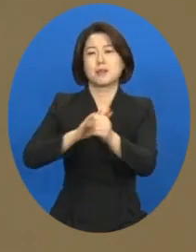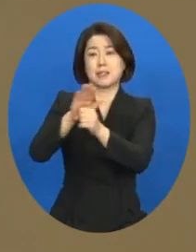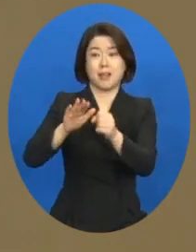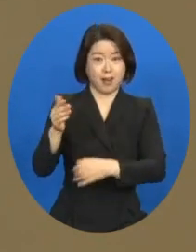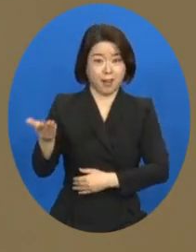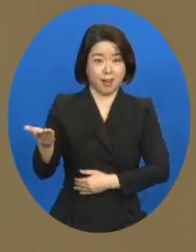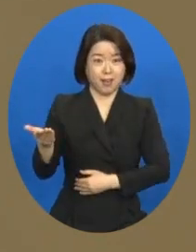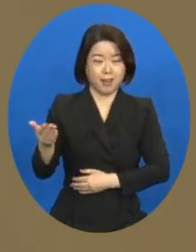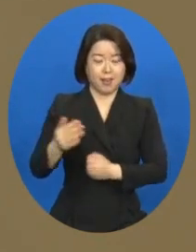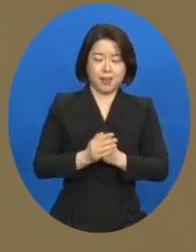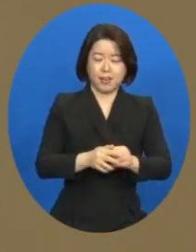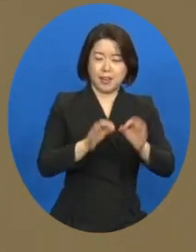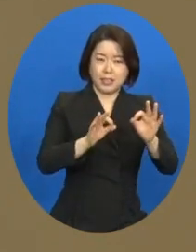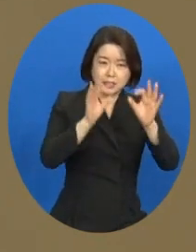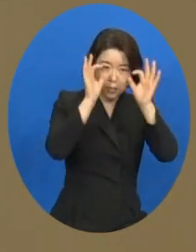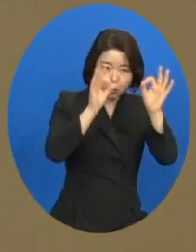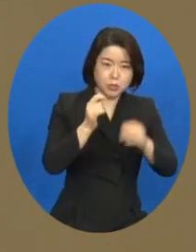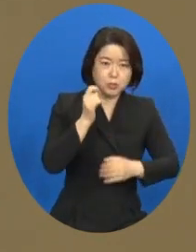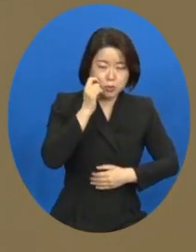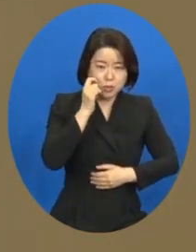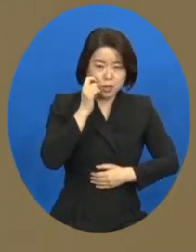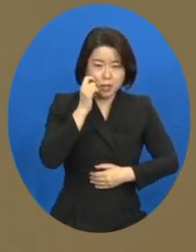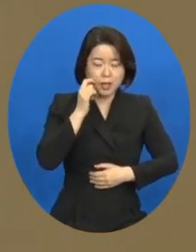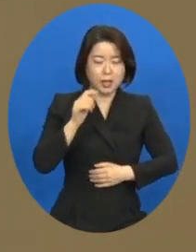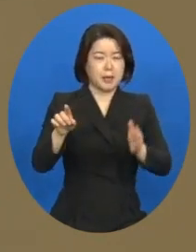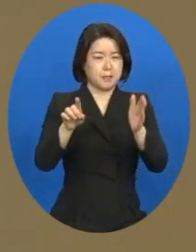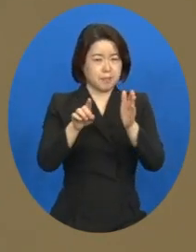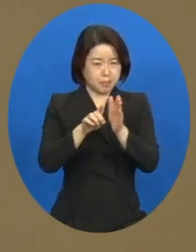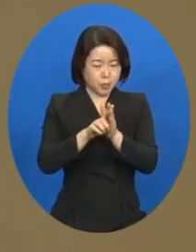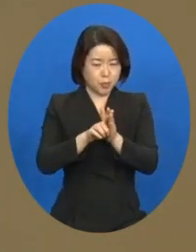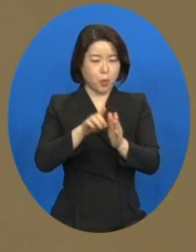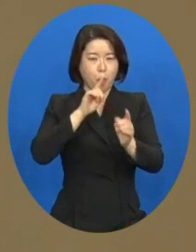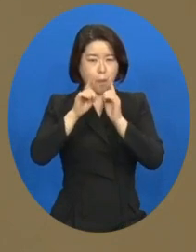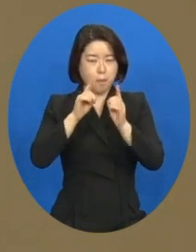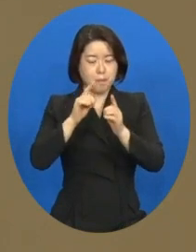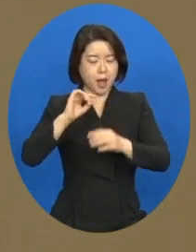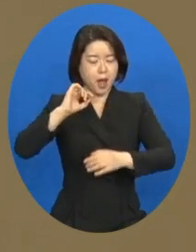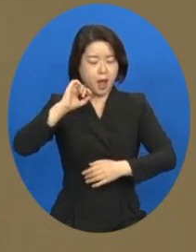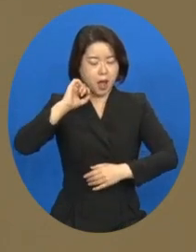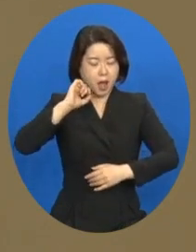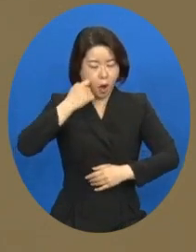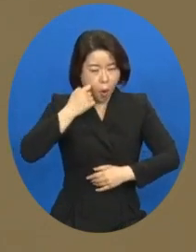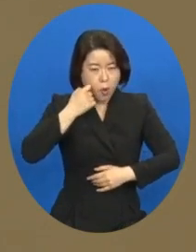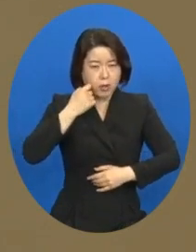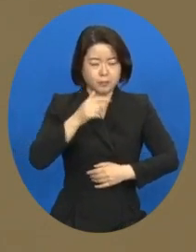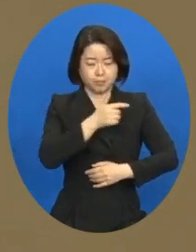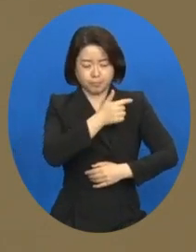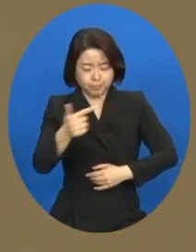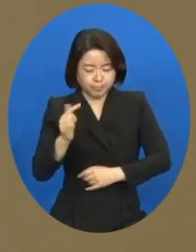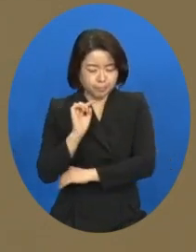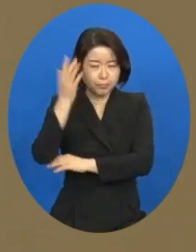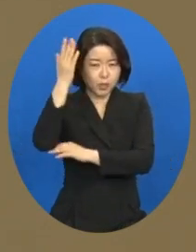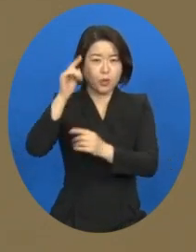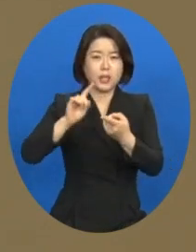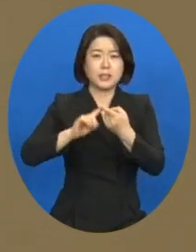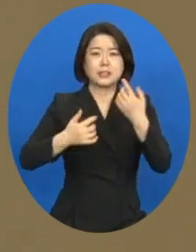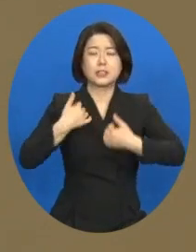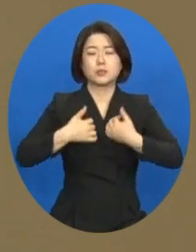도다. 이제도 보지 못하나 믿고 말할 수 없는 영광스러운 즐거움으로 기뻐하니.